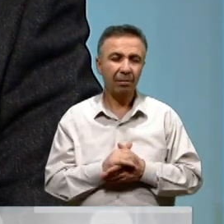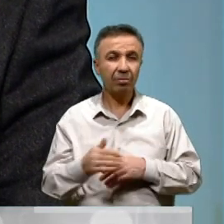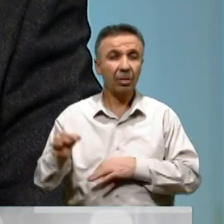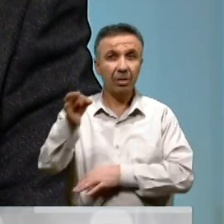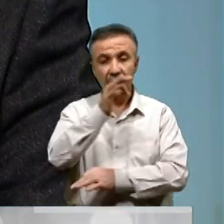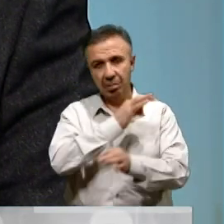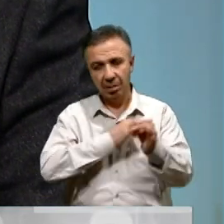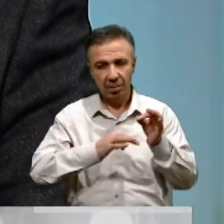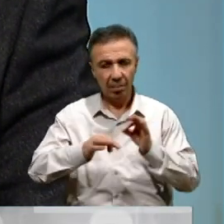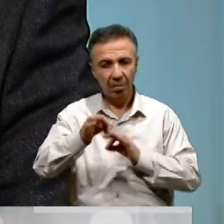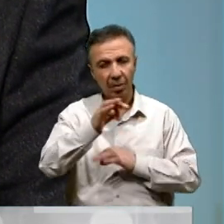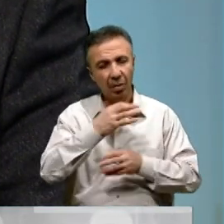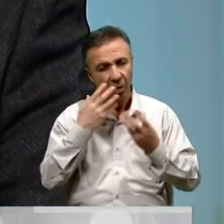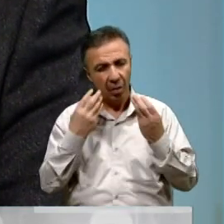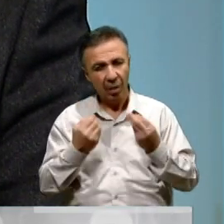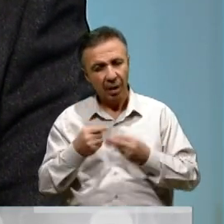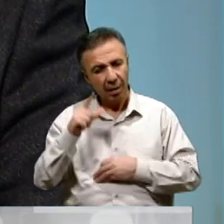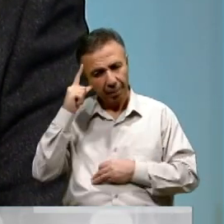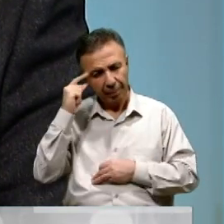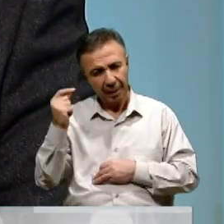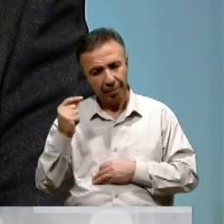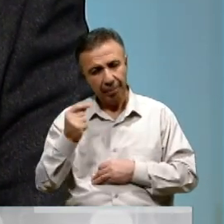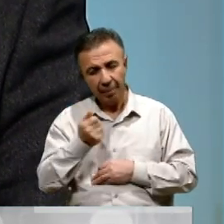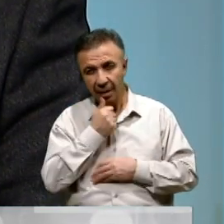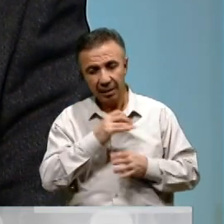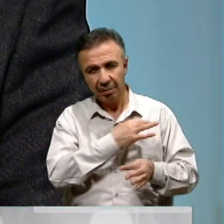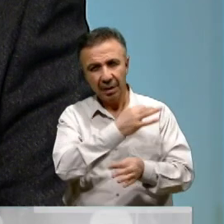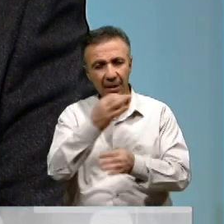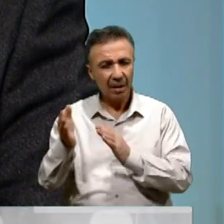şekilde bilgisini ortaya koyan bilim adamları arasında